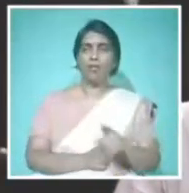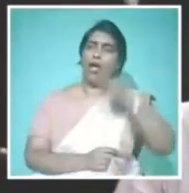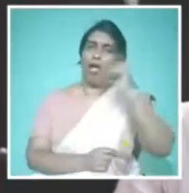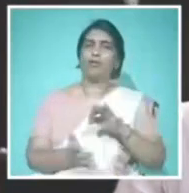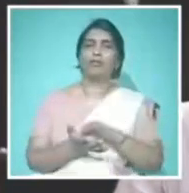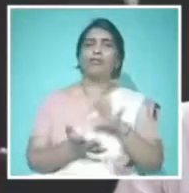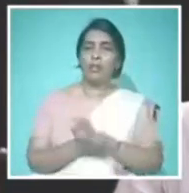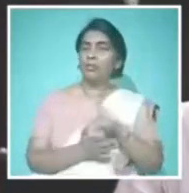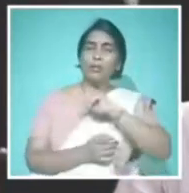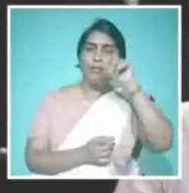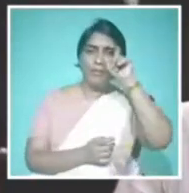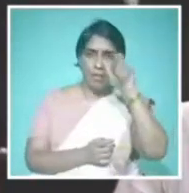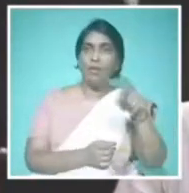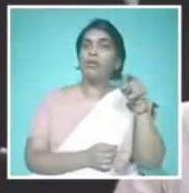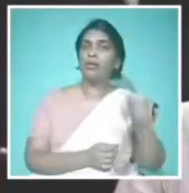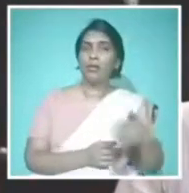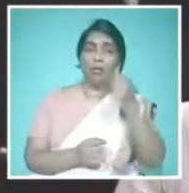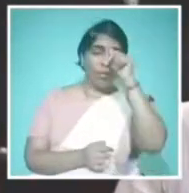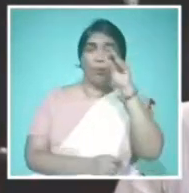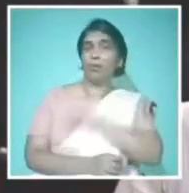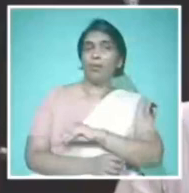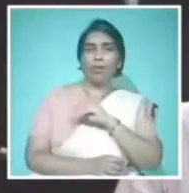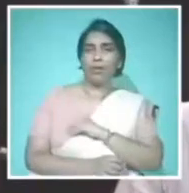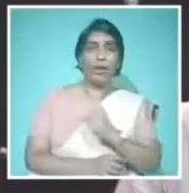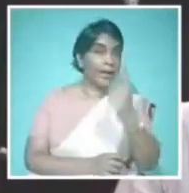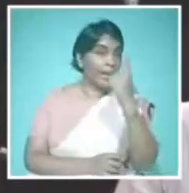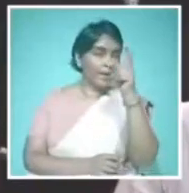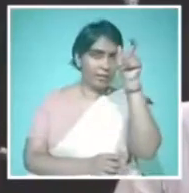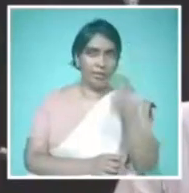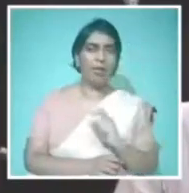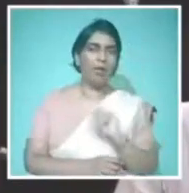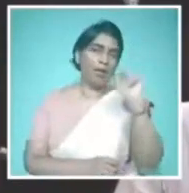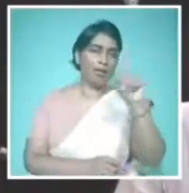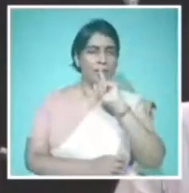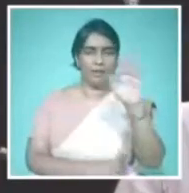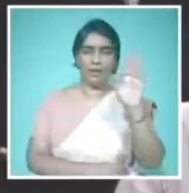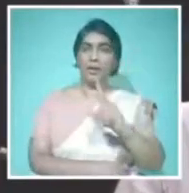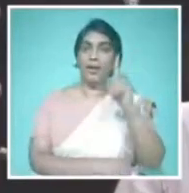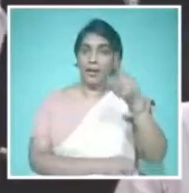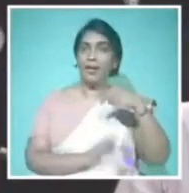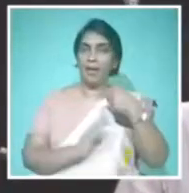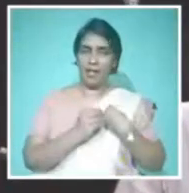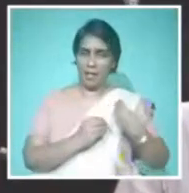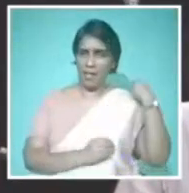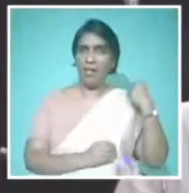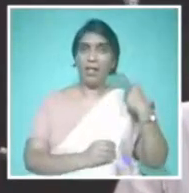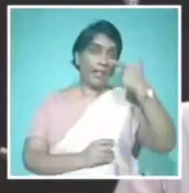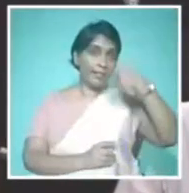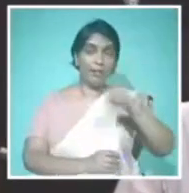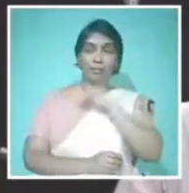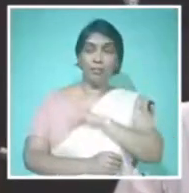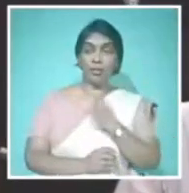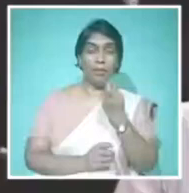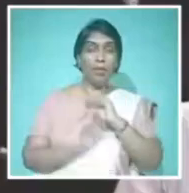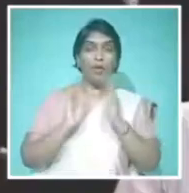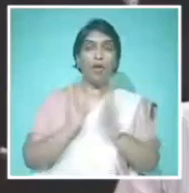karno. Itu kau te balanne, mewa ing gan ni kau muda kila. Eh, kerek, mana makian ne? Eh, kerek me langadi, tel valing gahbu ganu itu